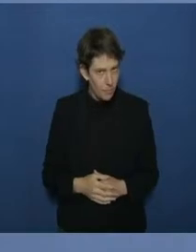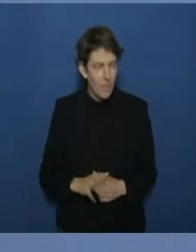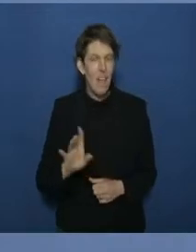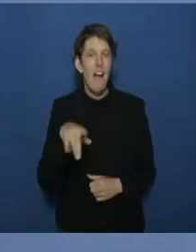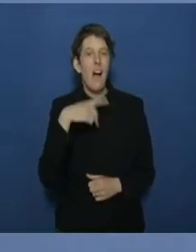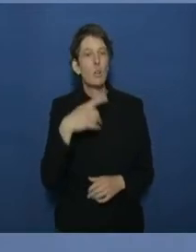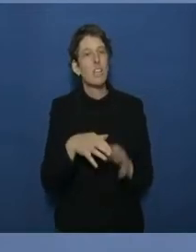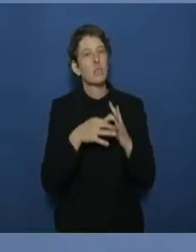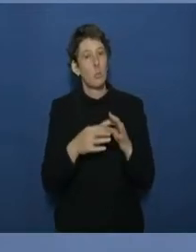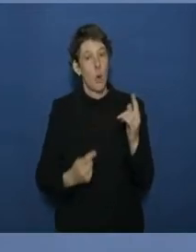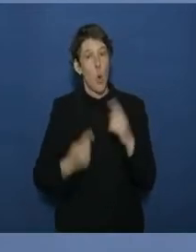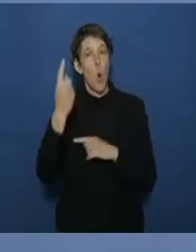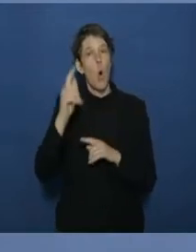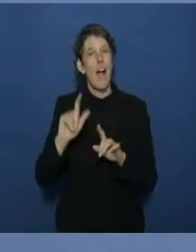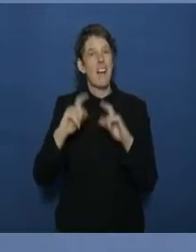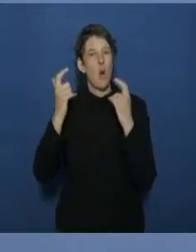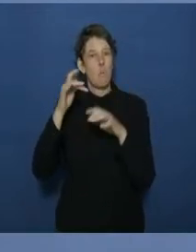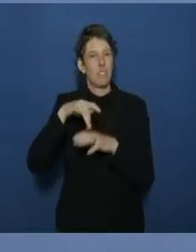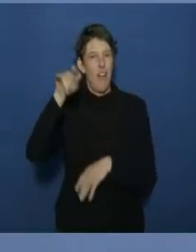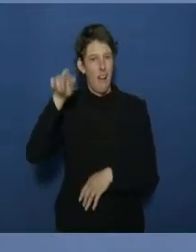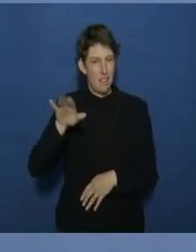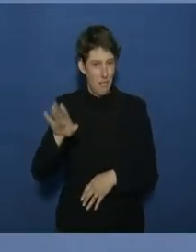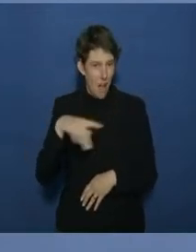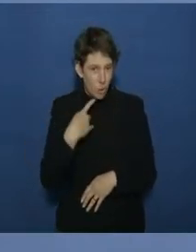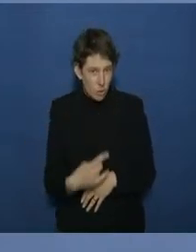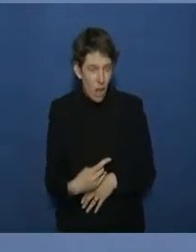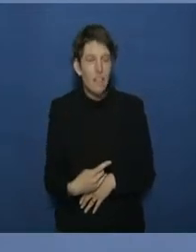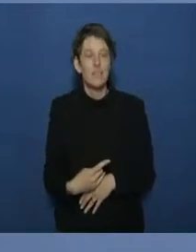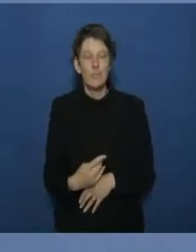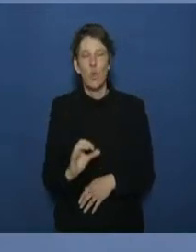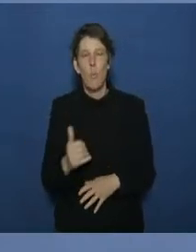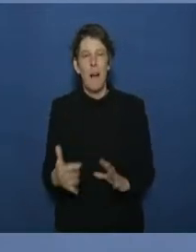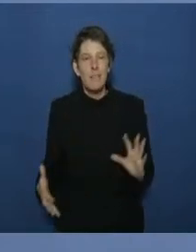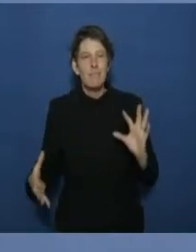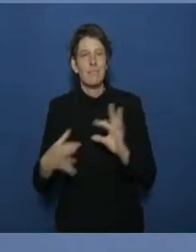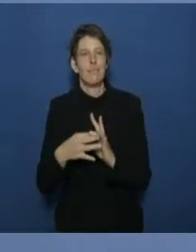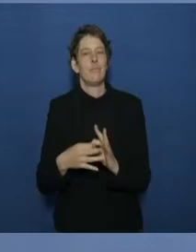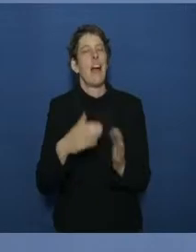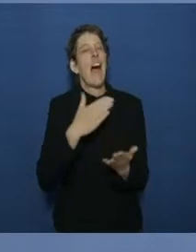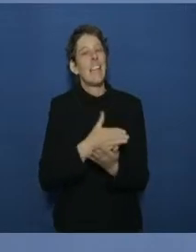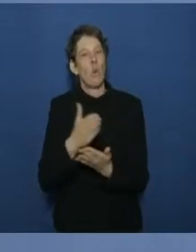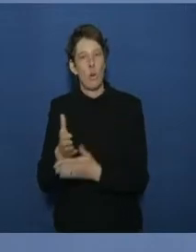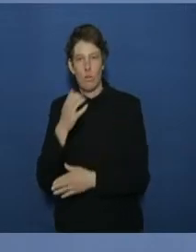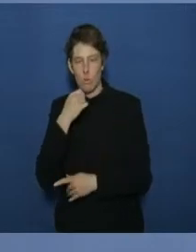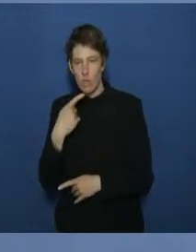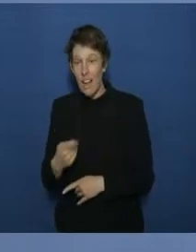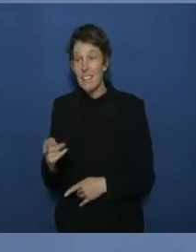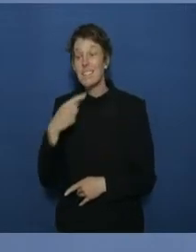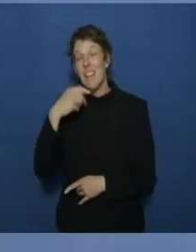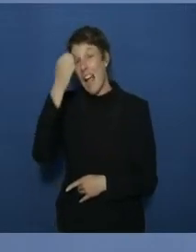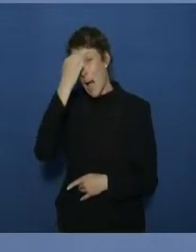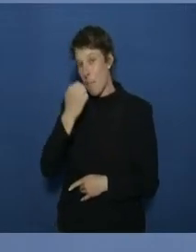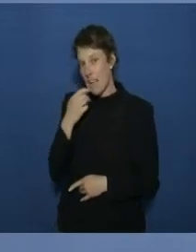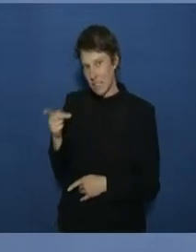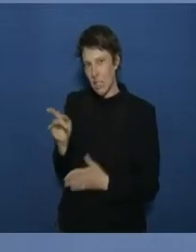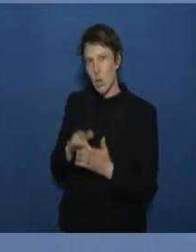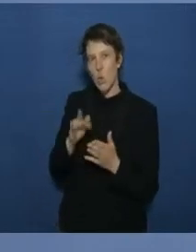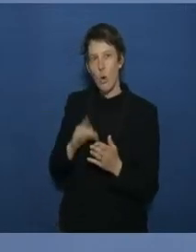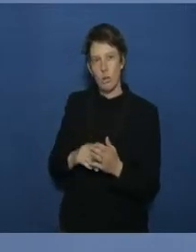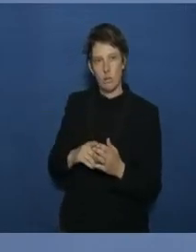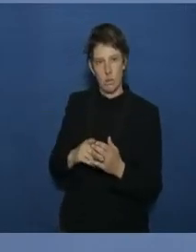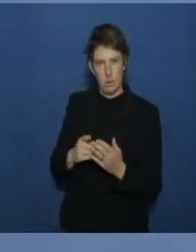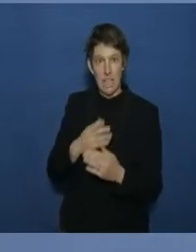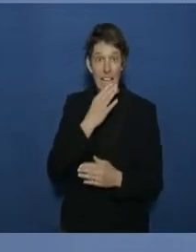der Hochkommissarin würde ich doch zur Einordnung sagen wollen, dass sie gesagt hat, dass Hamas durch den wahllosen Raketenbeschuss